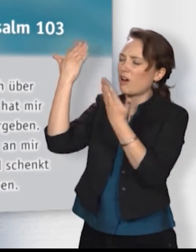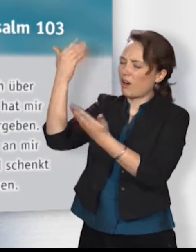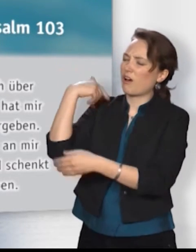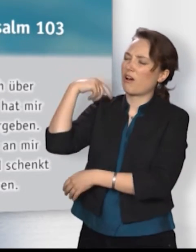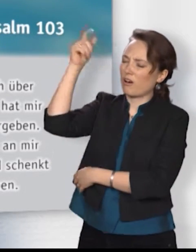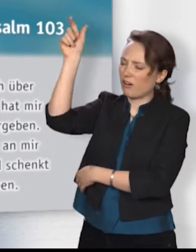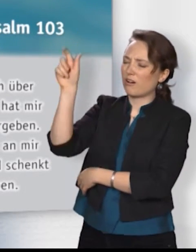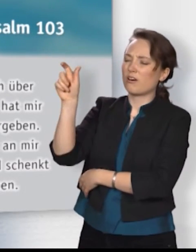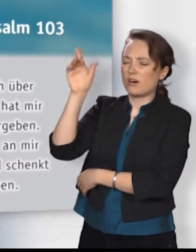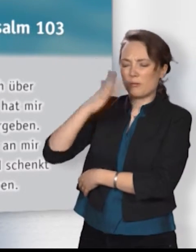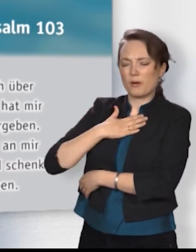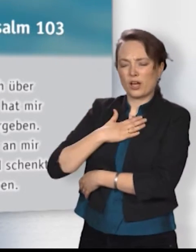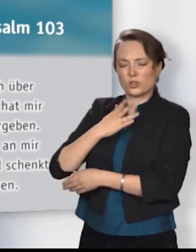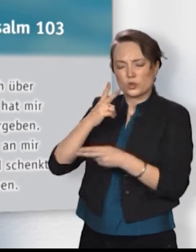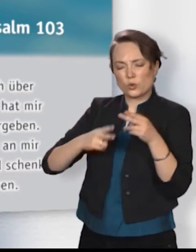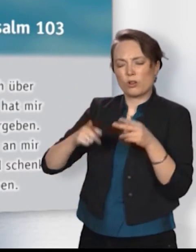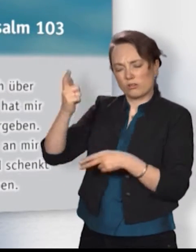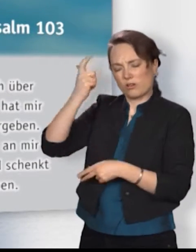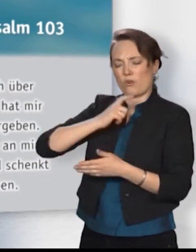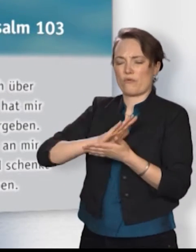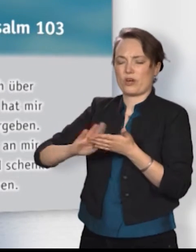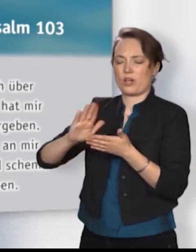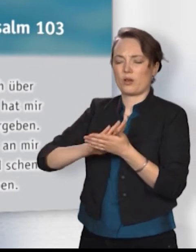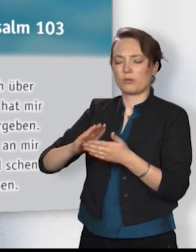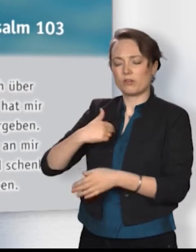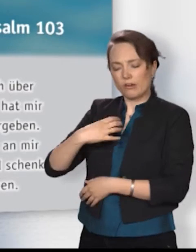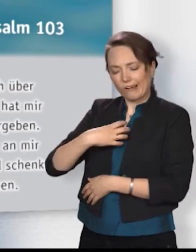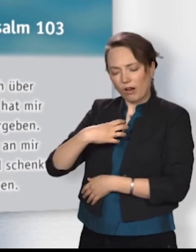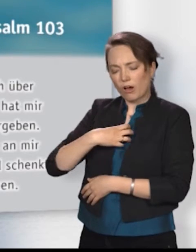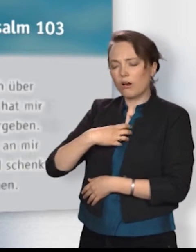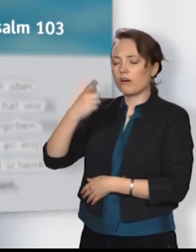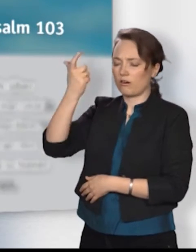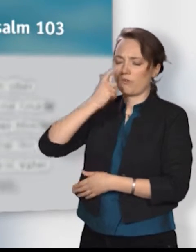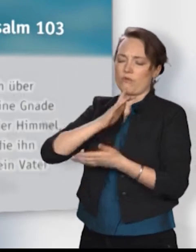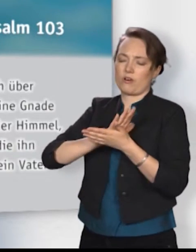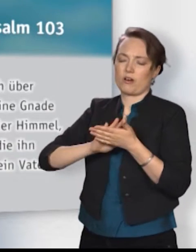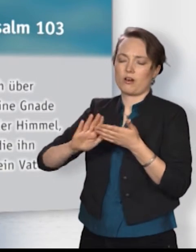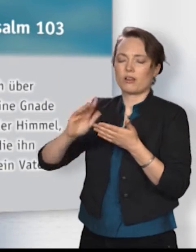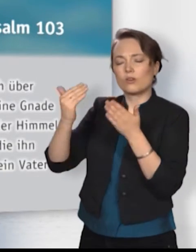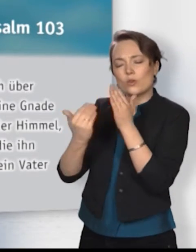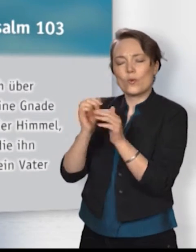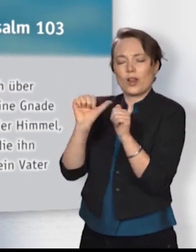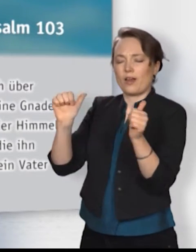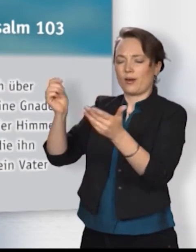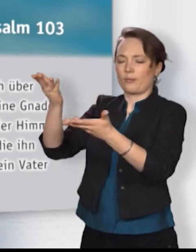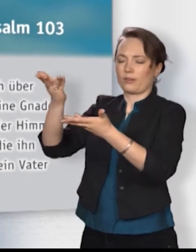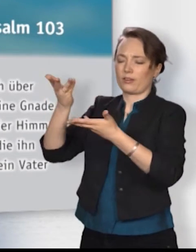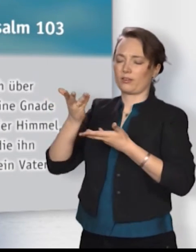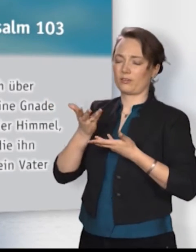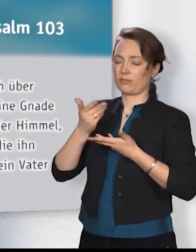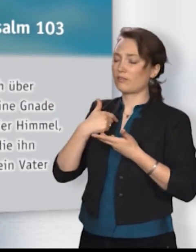vergeben. Er heilte, was an mir krank war, und schenkt mir neues Leben. Ich freue mich über den